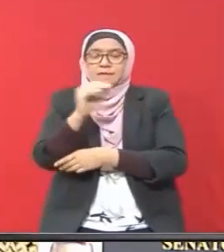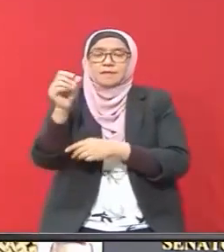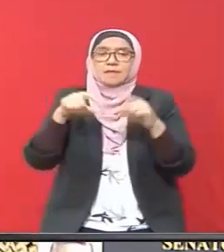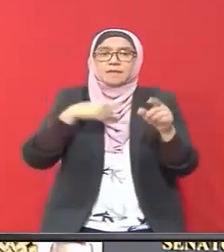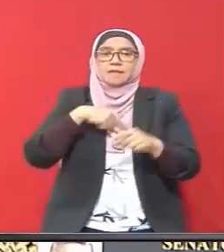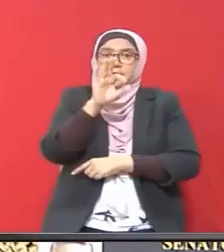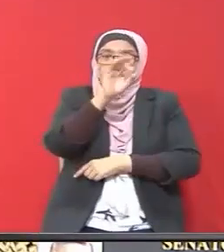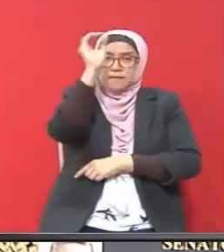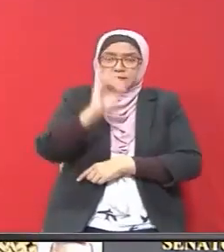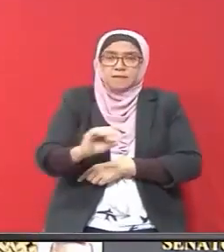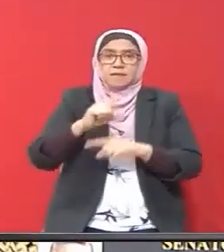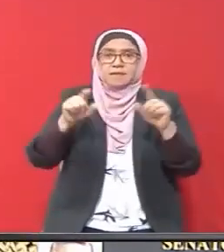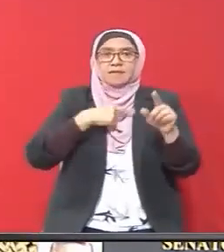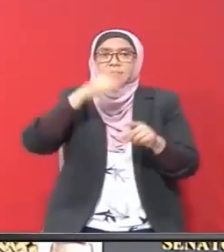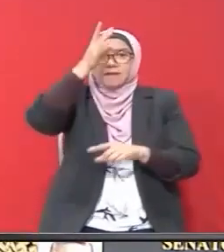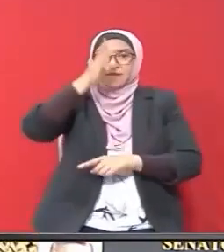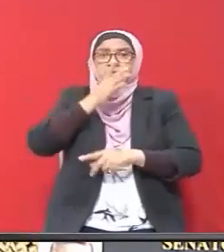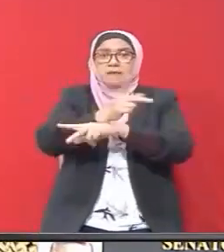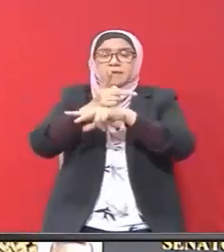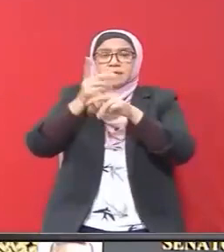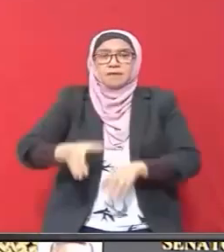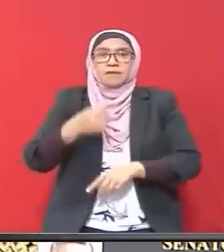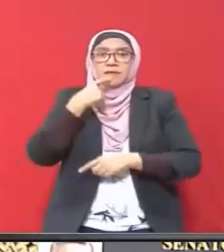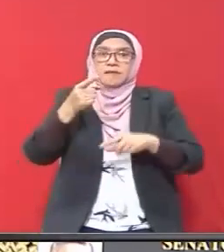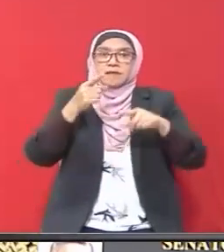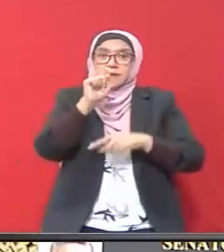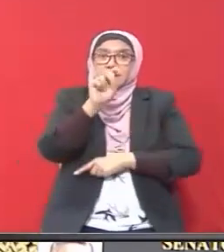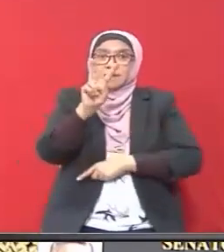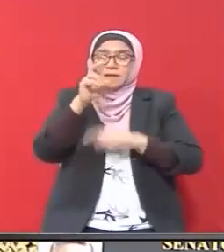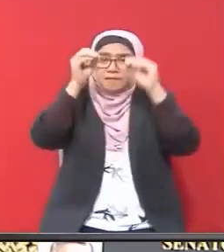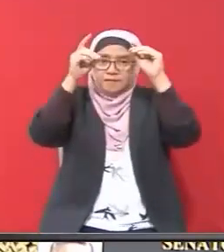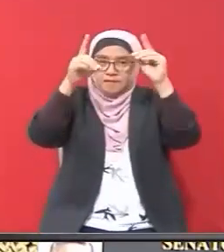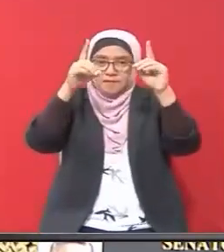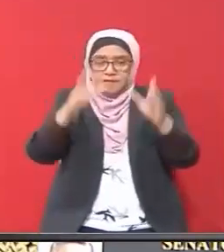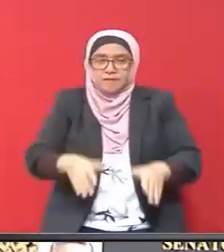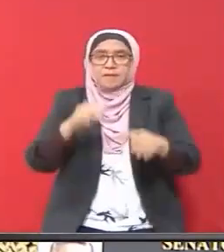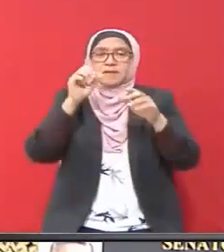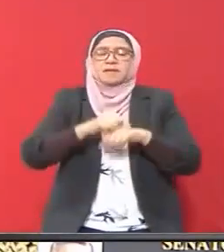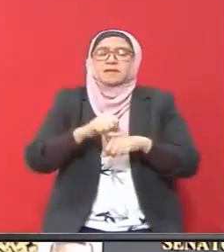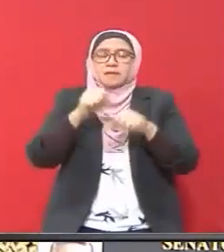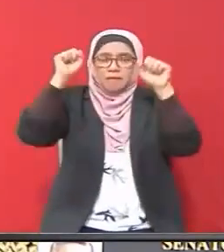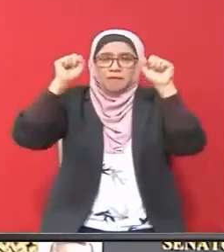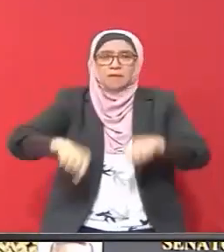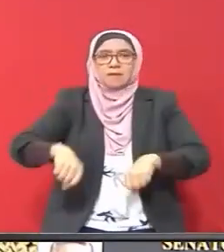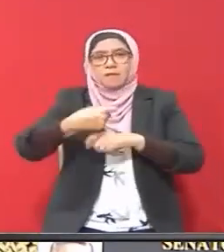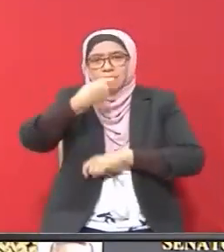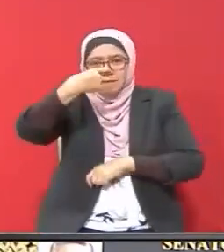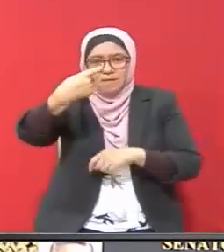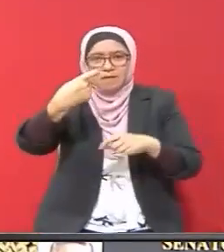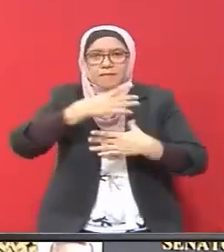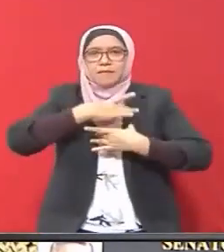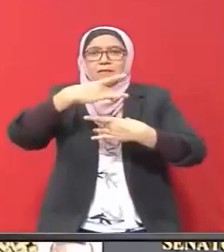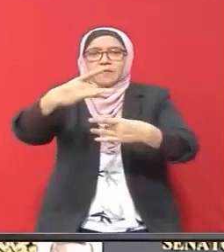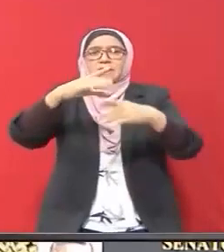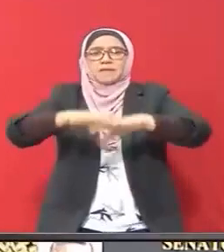berpandangan bahwa Tiwi pendidikan dapat menarik minat belajar anak mereka berdasarkan